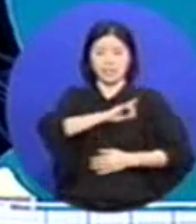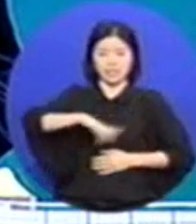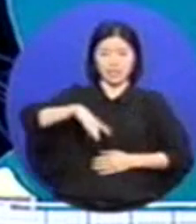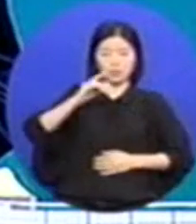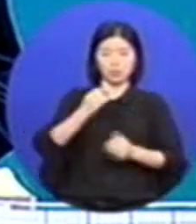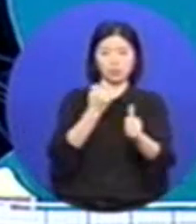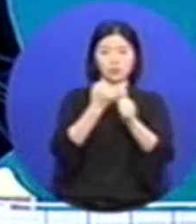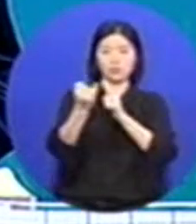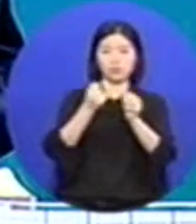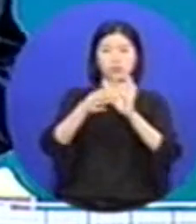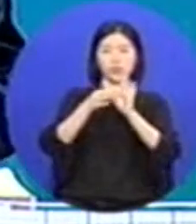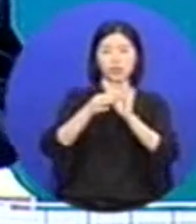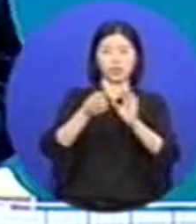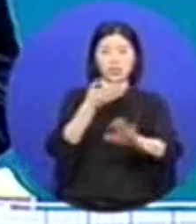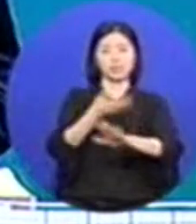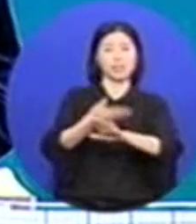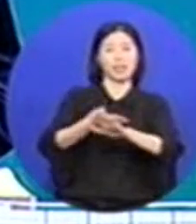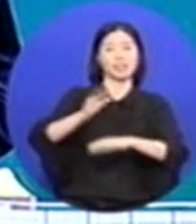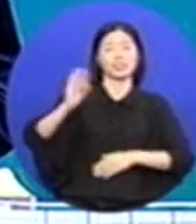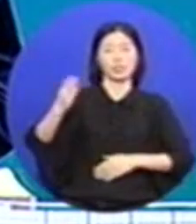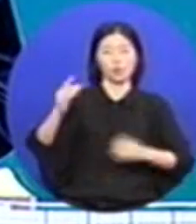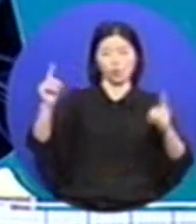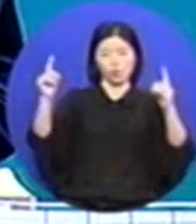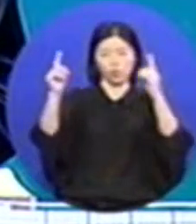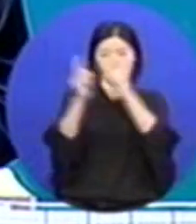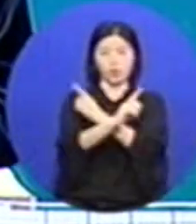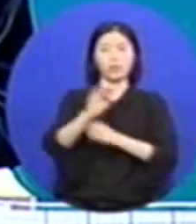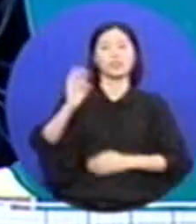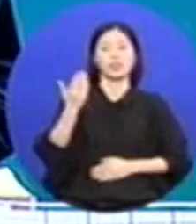달라지기 있어야 되요 완전히 바뀌어요